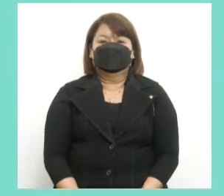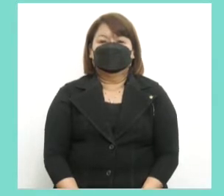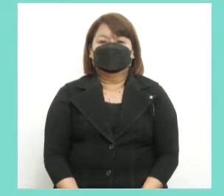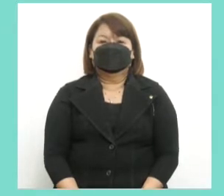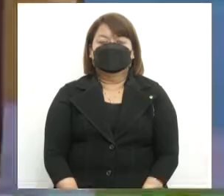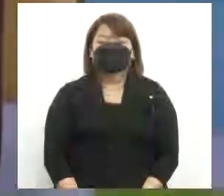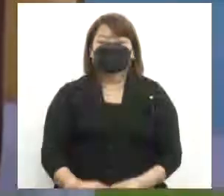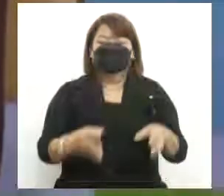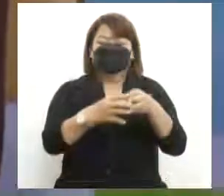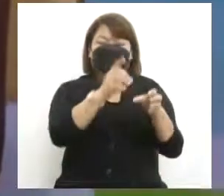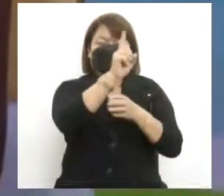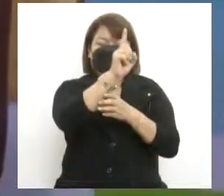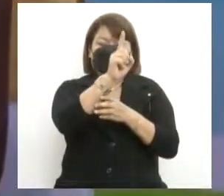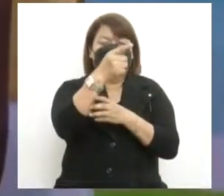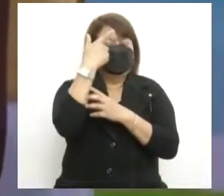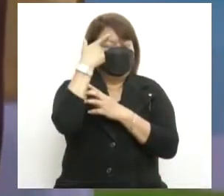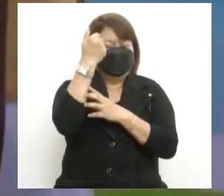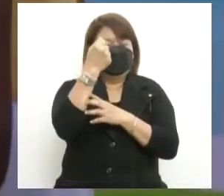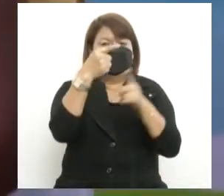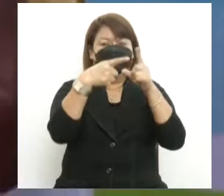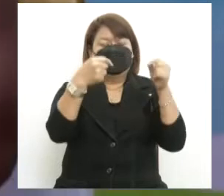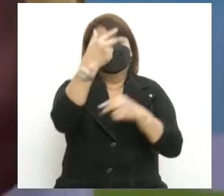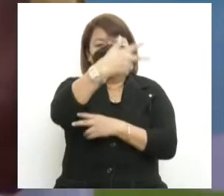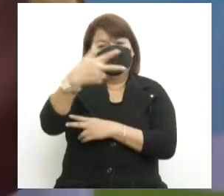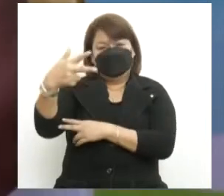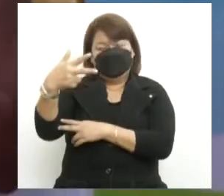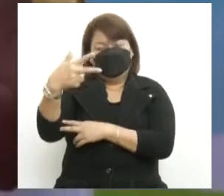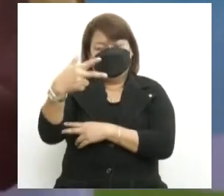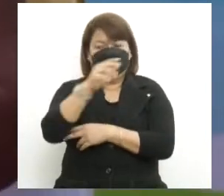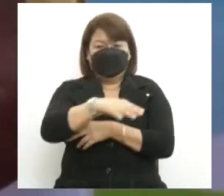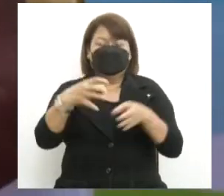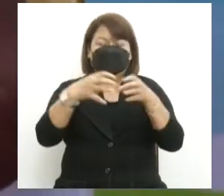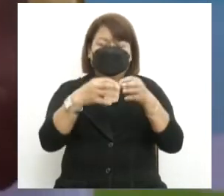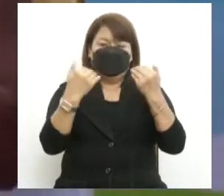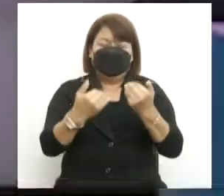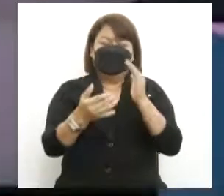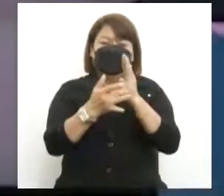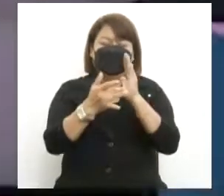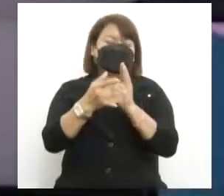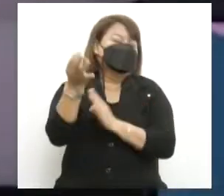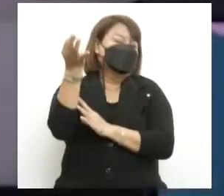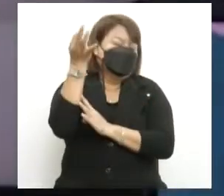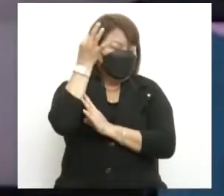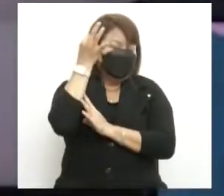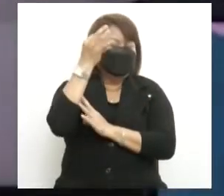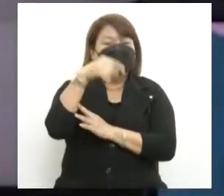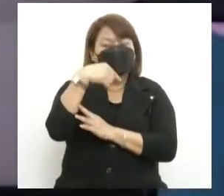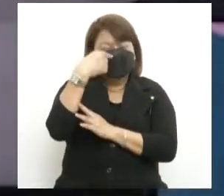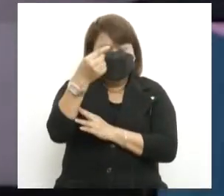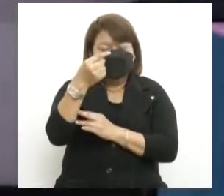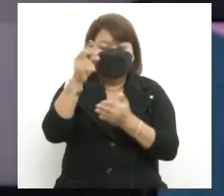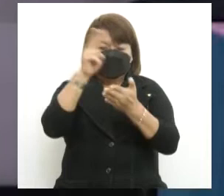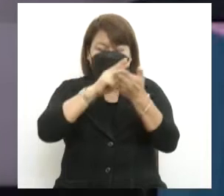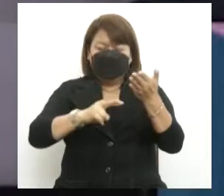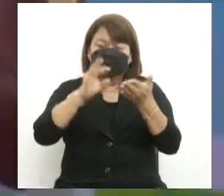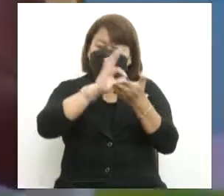กลุ่มที่1 นะคะปัญญาด้านภาษานะคะนักเรียนในกลุ่มนี้นะคะจะมีทักษะการฟังการพูดการอ่านการเขียนเ